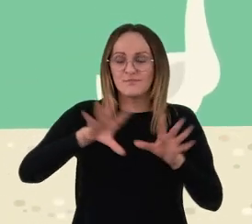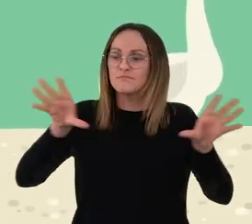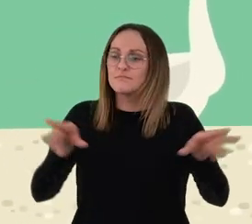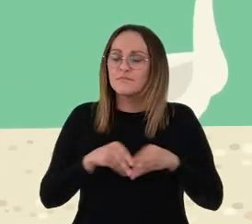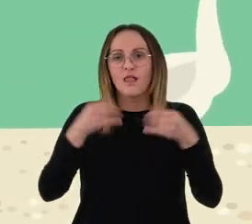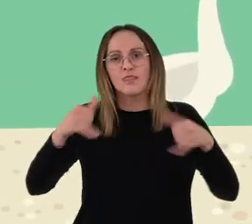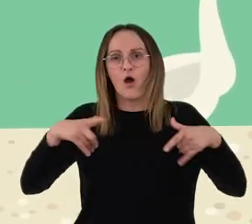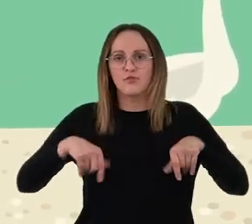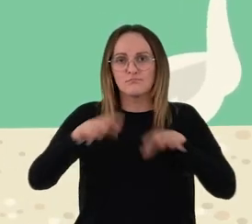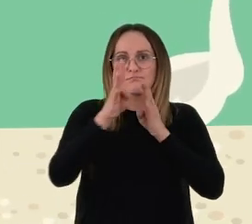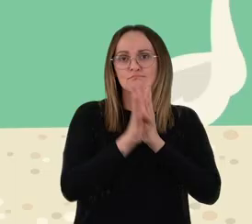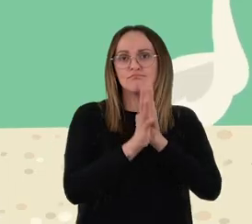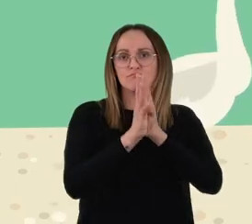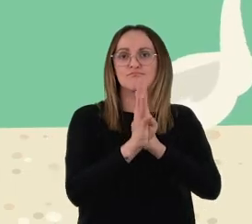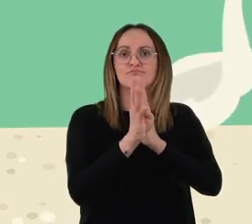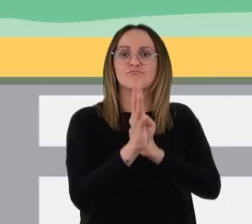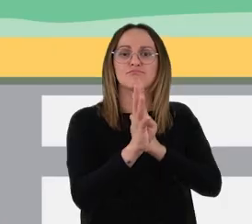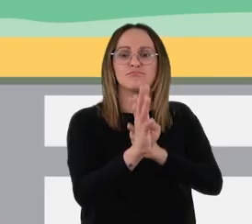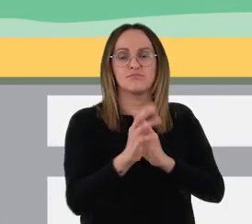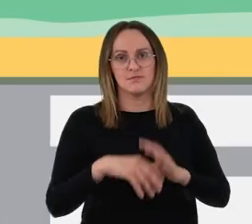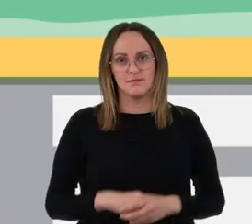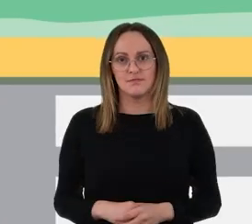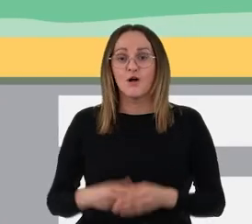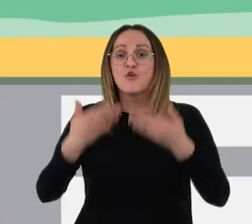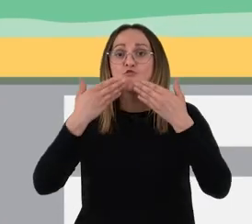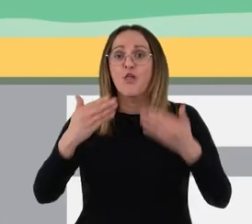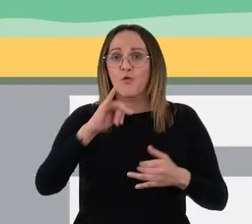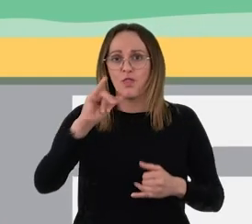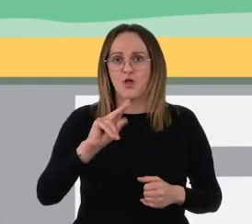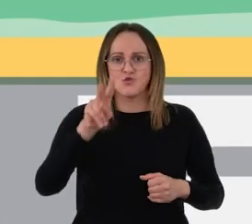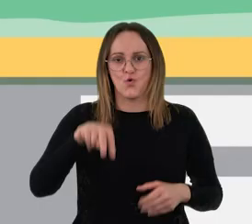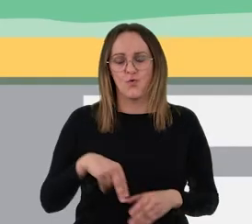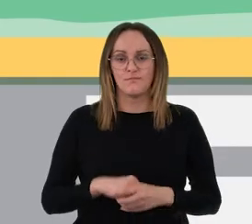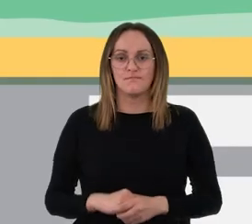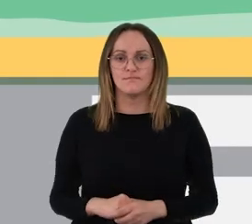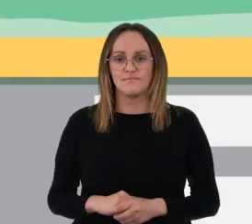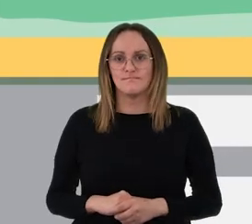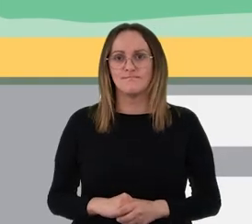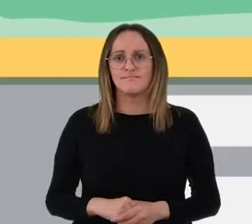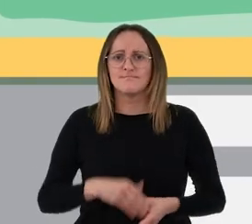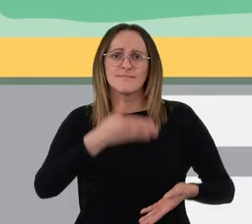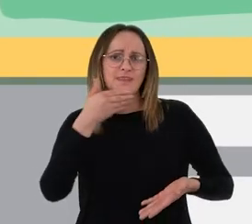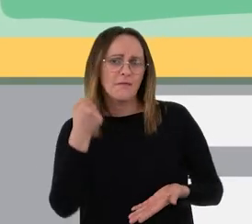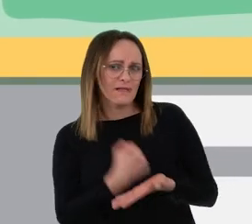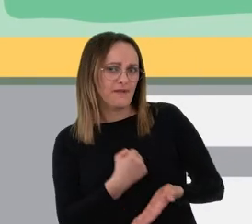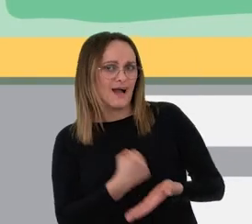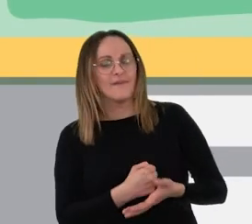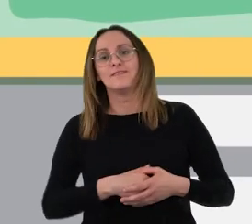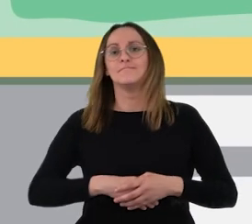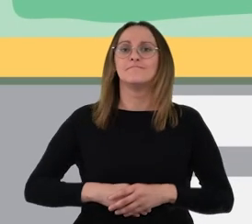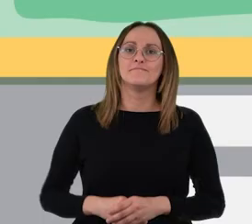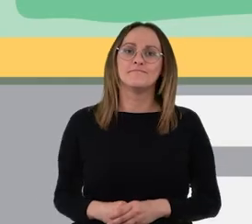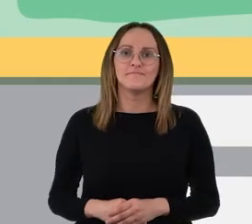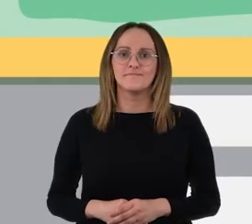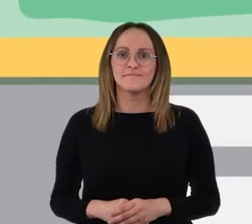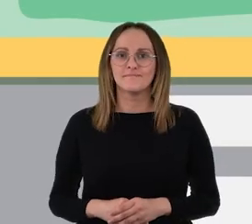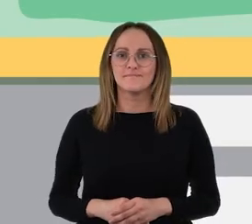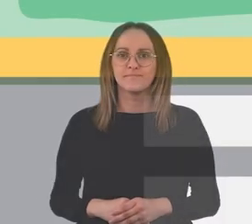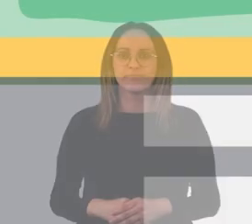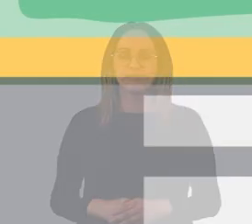wraz z innymi pieszymi. Dzięki, Jerzyku. Nie ma sprawy.